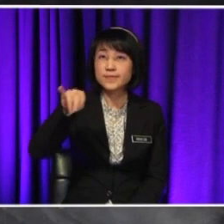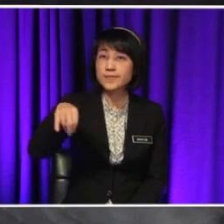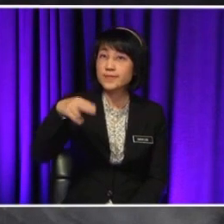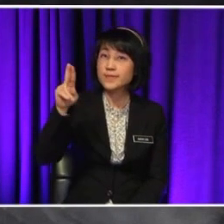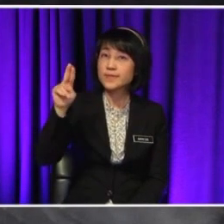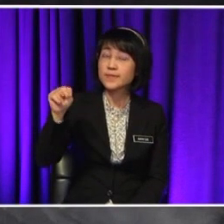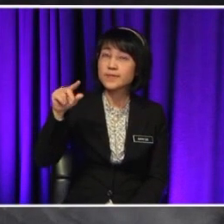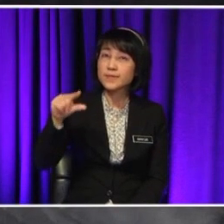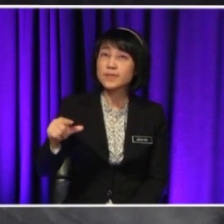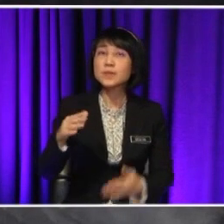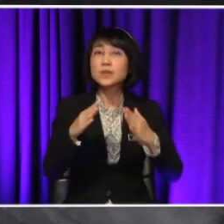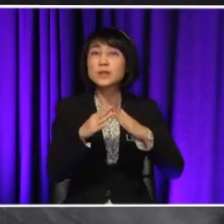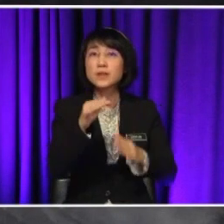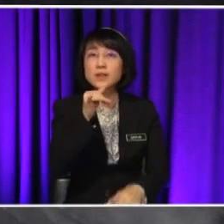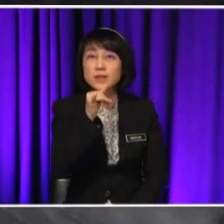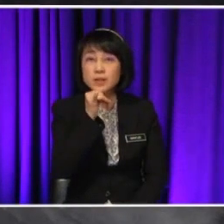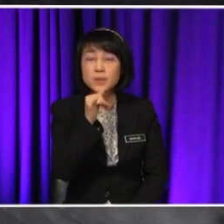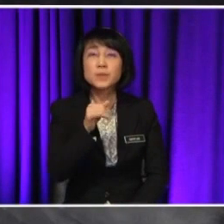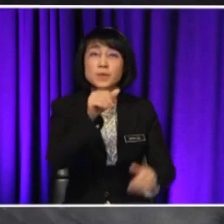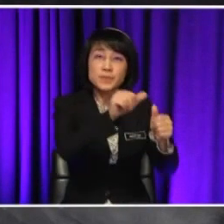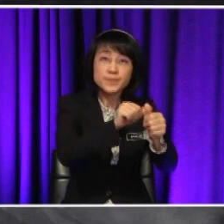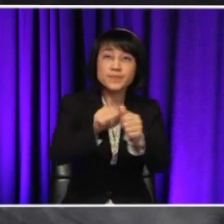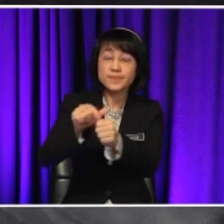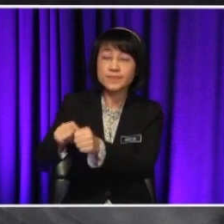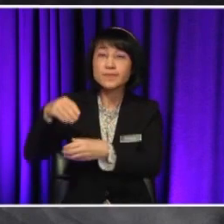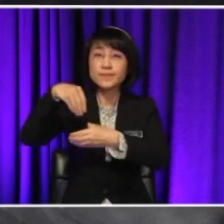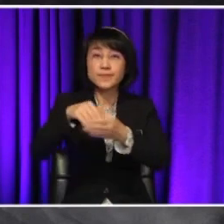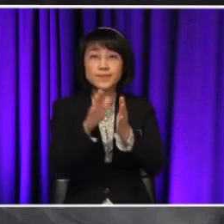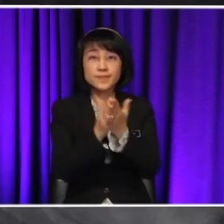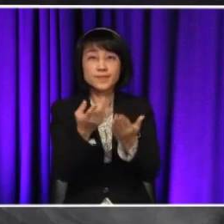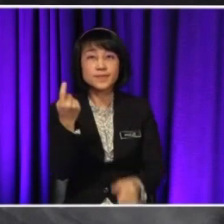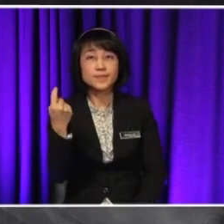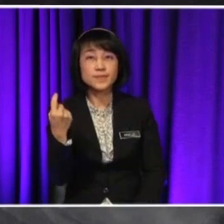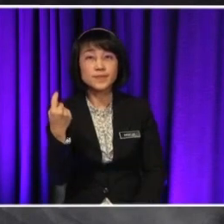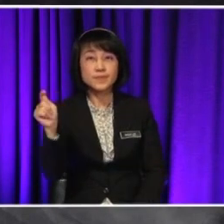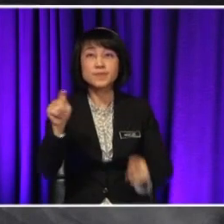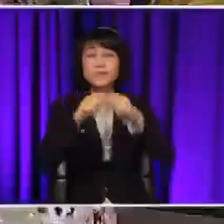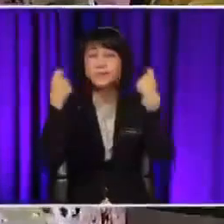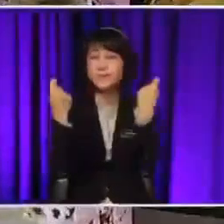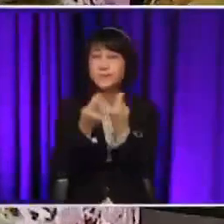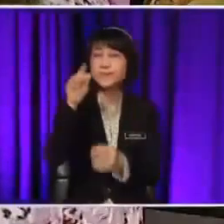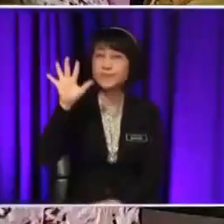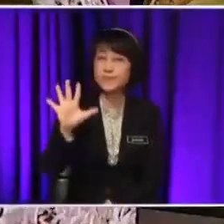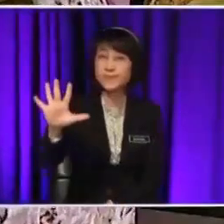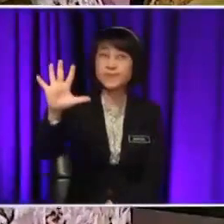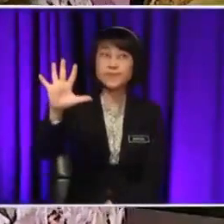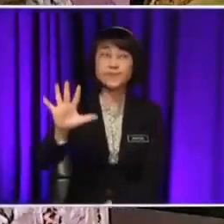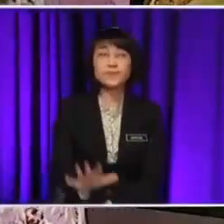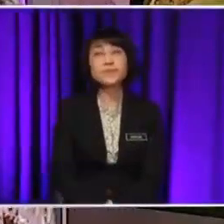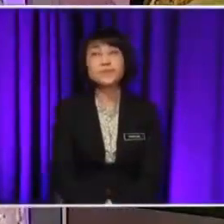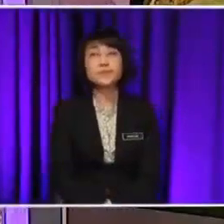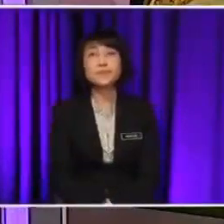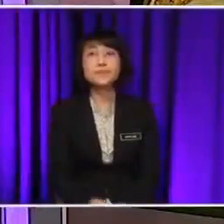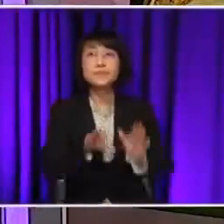dan pelantar. Okey, yang ini semua terdapat dalam buku teks tingkatan 5. Okey. Okey, ini